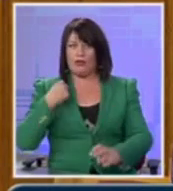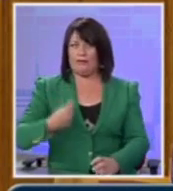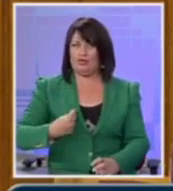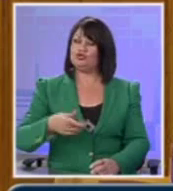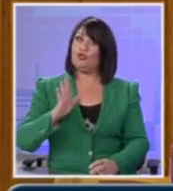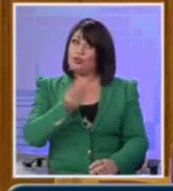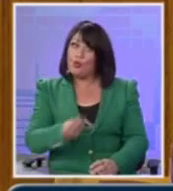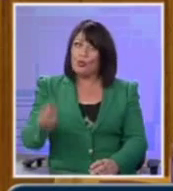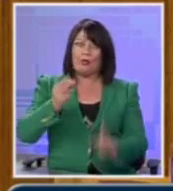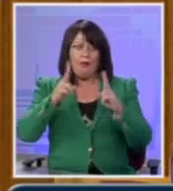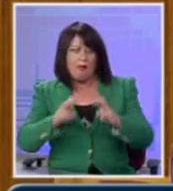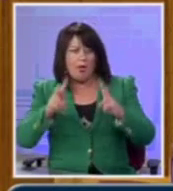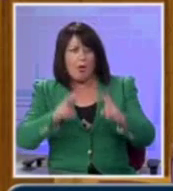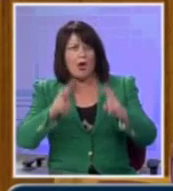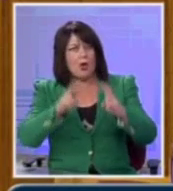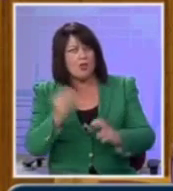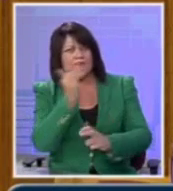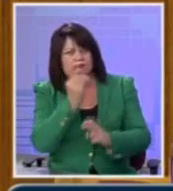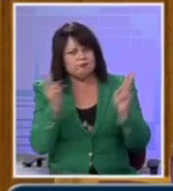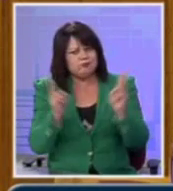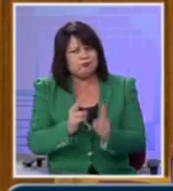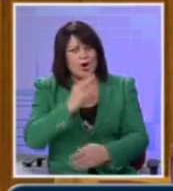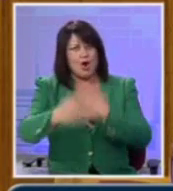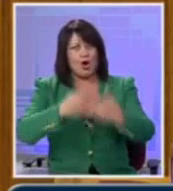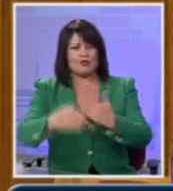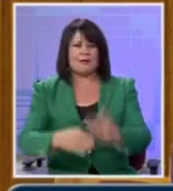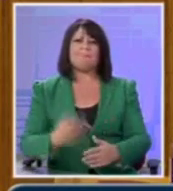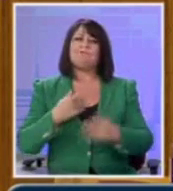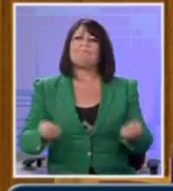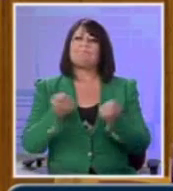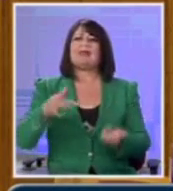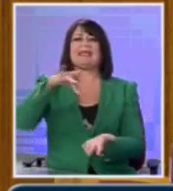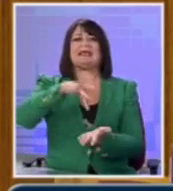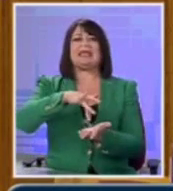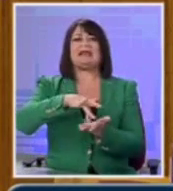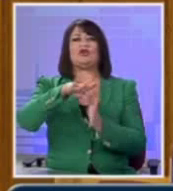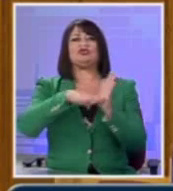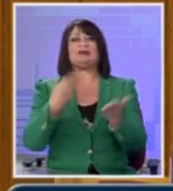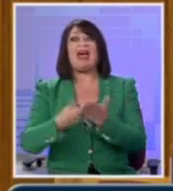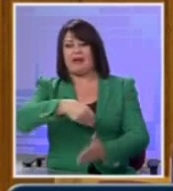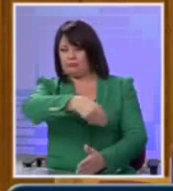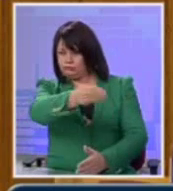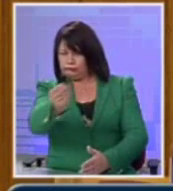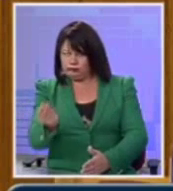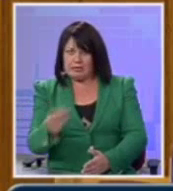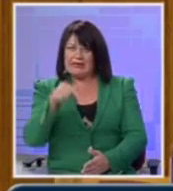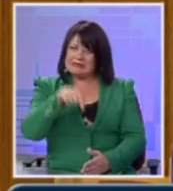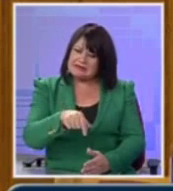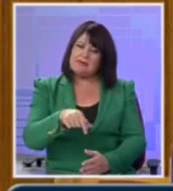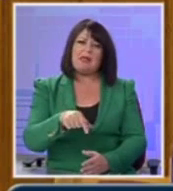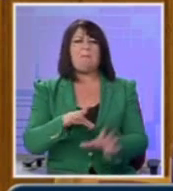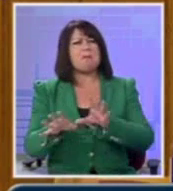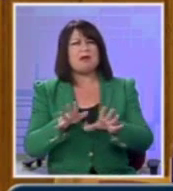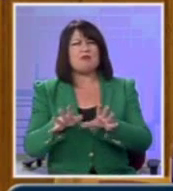αντίθετο. Σε αυτή την κατεύθυνση προχωράμε στην υλοποίηση ενός κεντρικού συστήματος αδειοδοτήσεων. Σήμερα εμπλέκονται